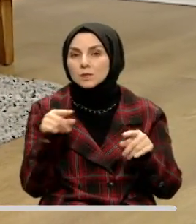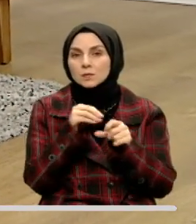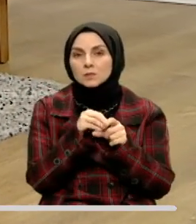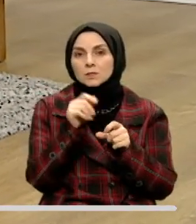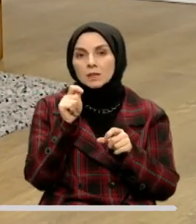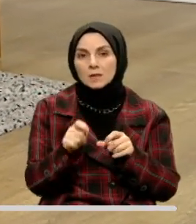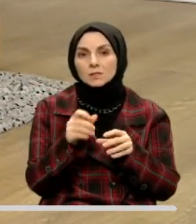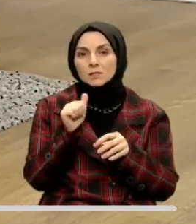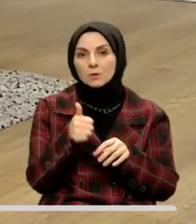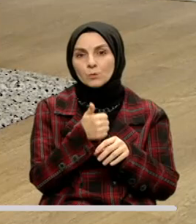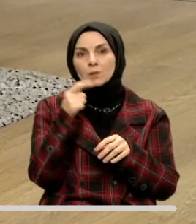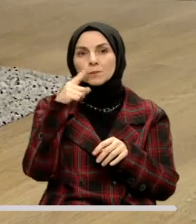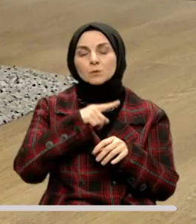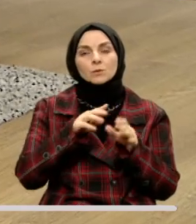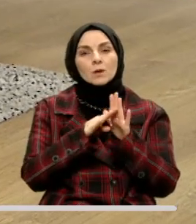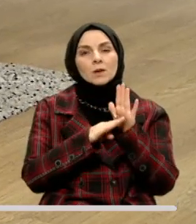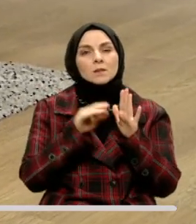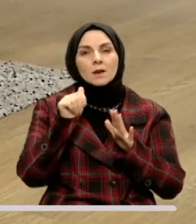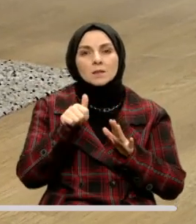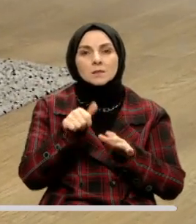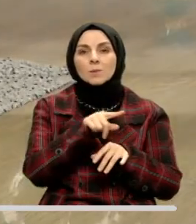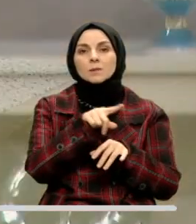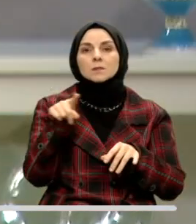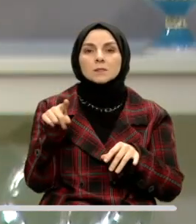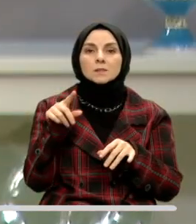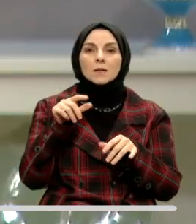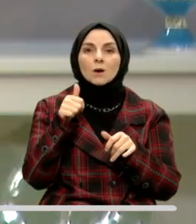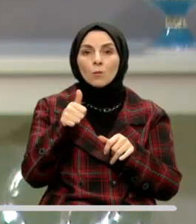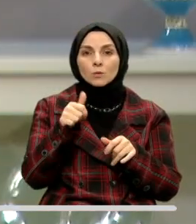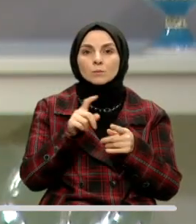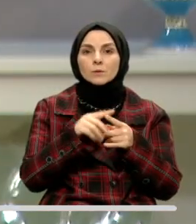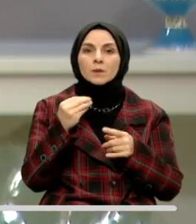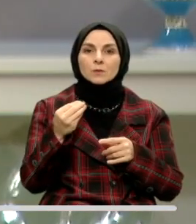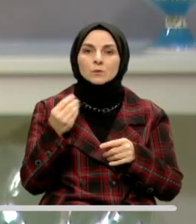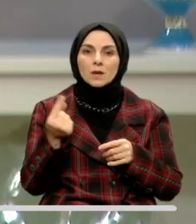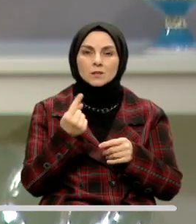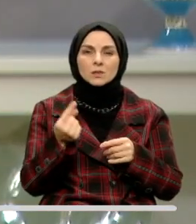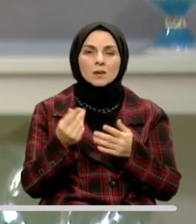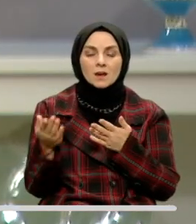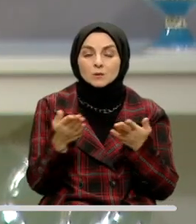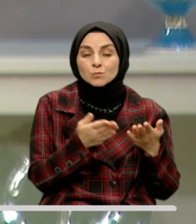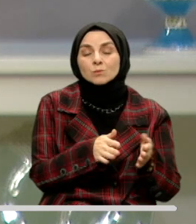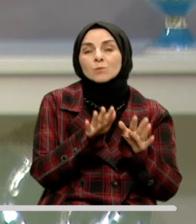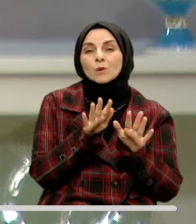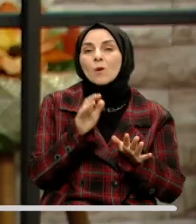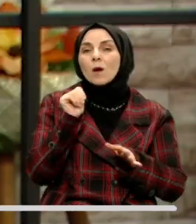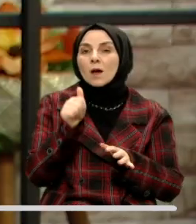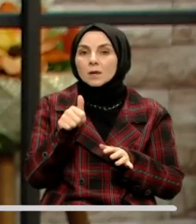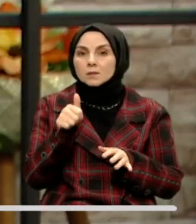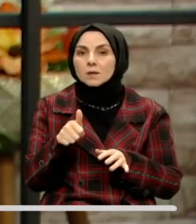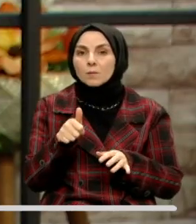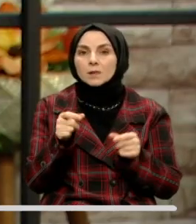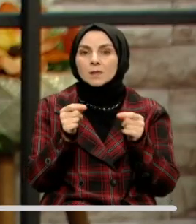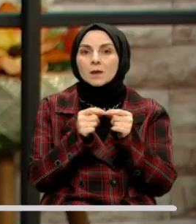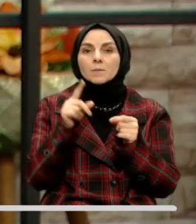önemli. Çünkü hayat her zaman size olumlu ve güzel şeyler sunmuyor. Her defasında besmele